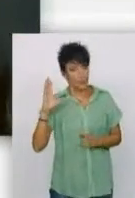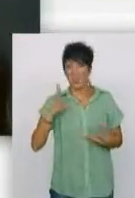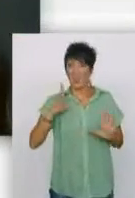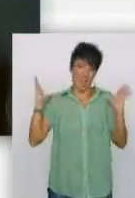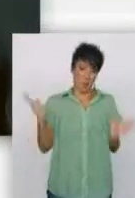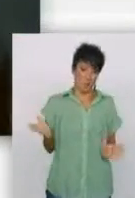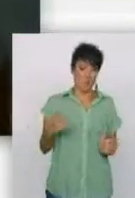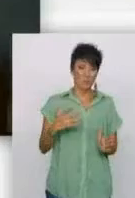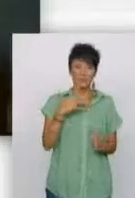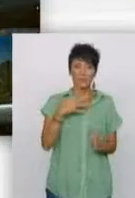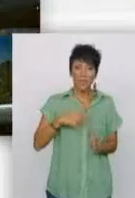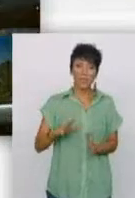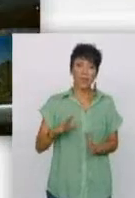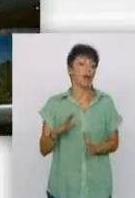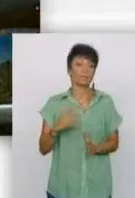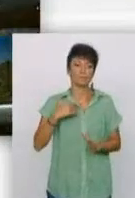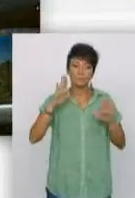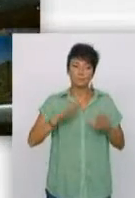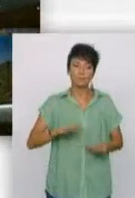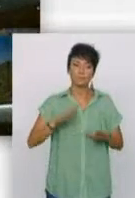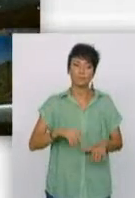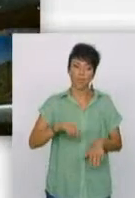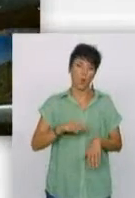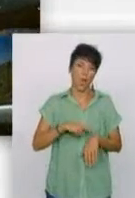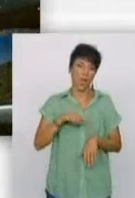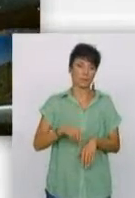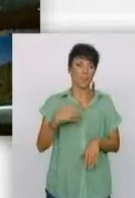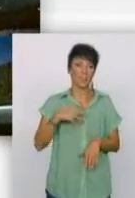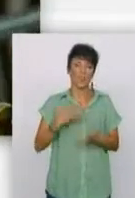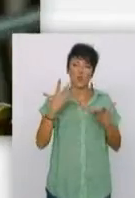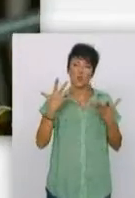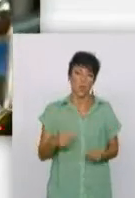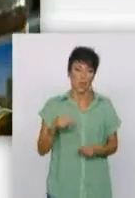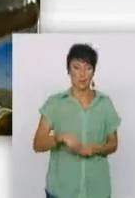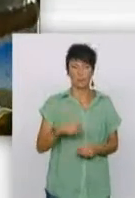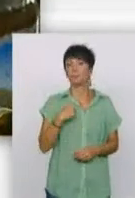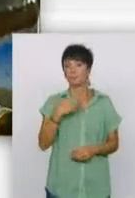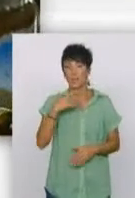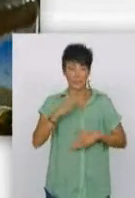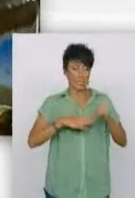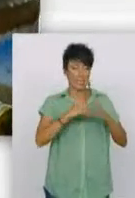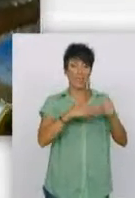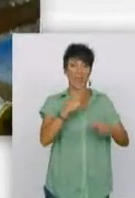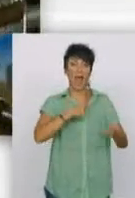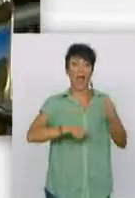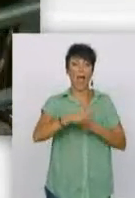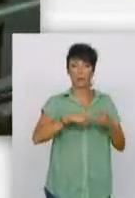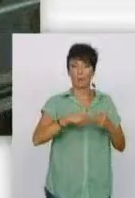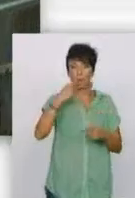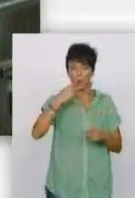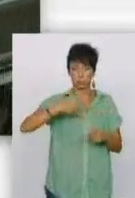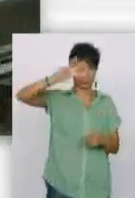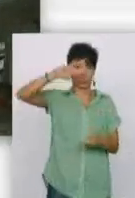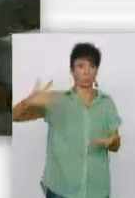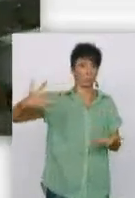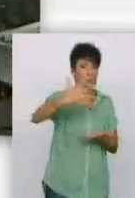ήθελα. Ήθελα να μην φύγω από τη χώρα μου. Εδώ γεννήθηκα, εδώ θέλω να μείνω. 5 χρόνια μετά την ίδρυσή της, η επιχείρηση έχει τριπλασιάσει τον τζίρο